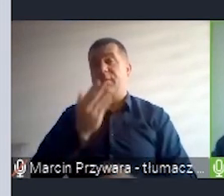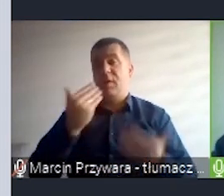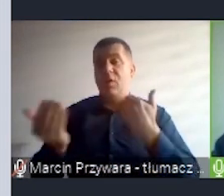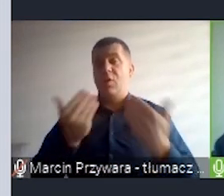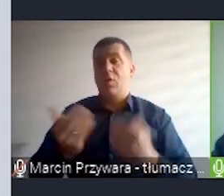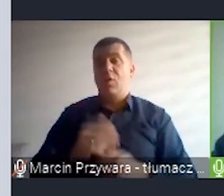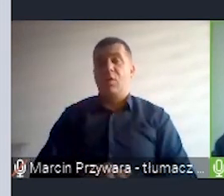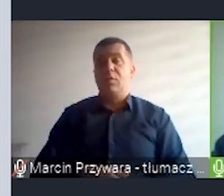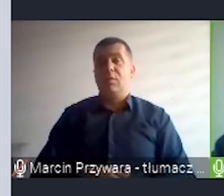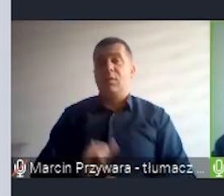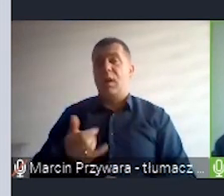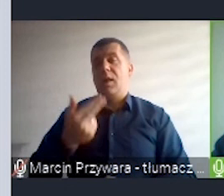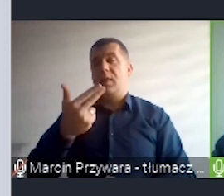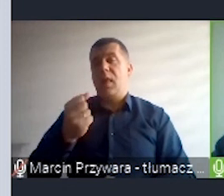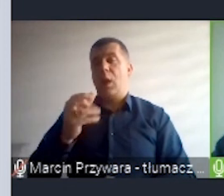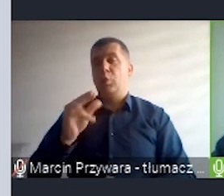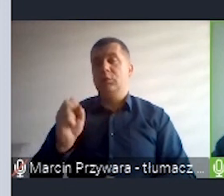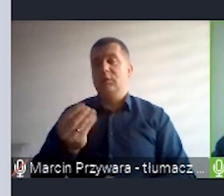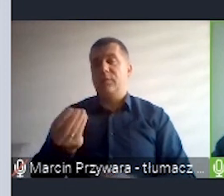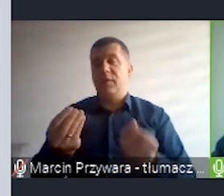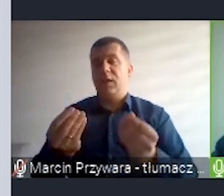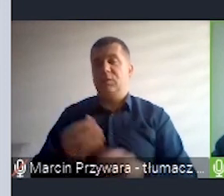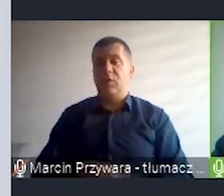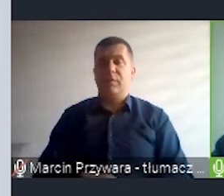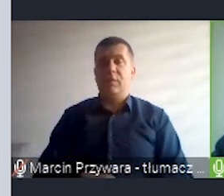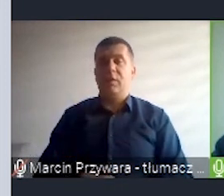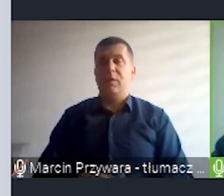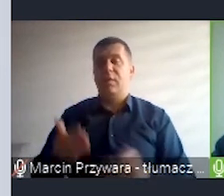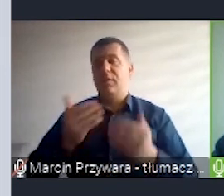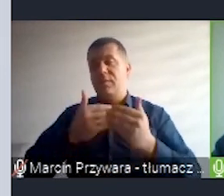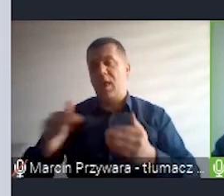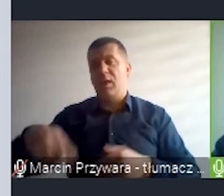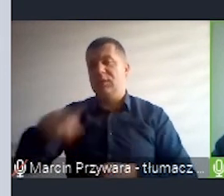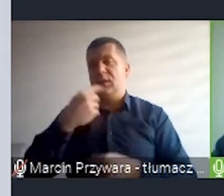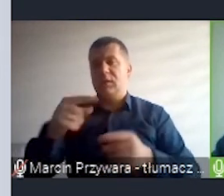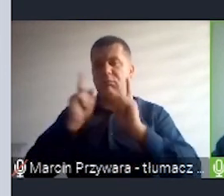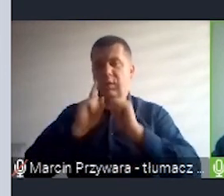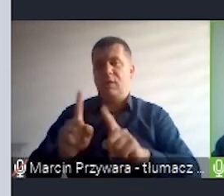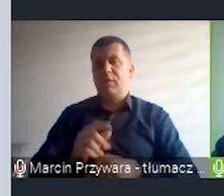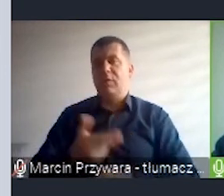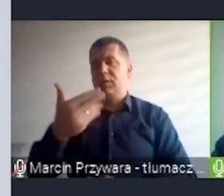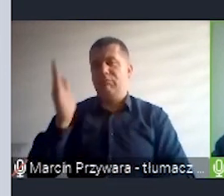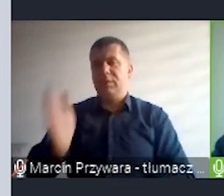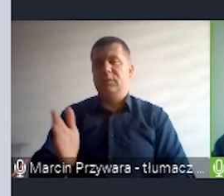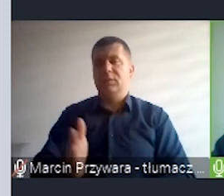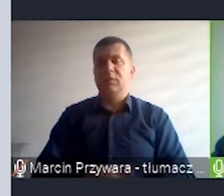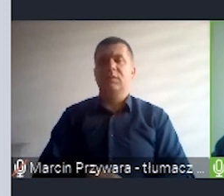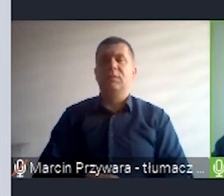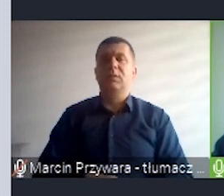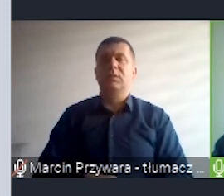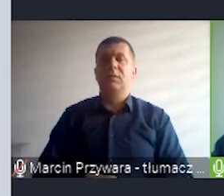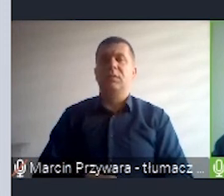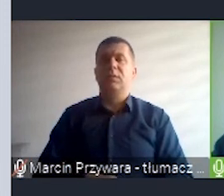wyglądać jak nadużycie finansowe. Większość nieprawidłowości nie będzie